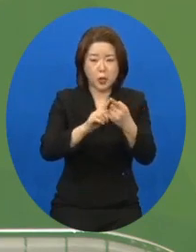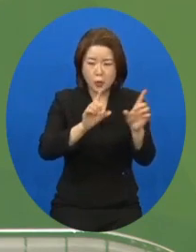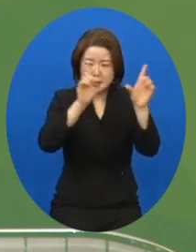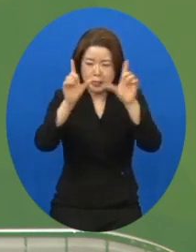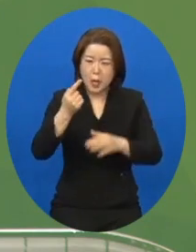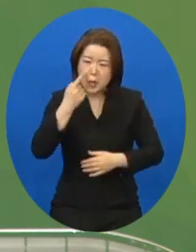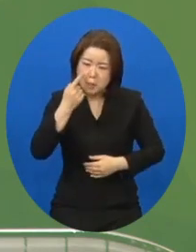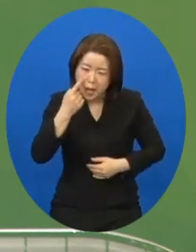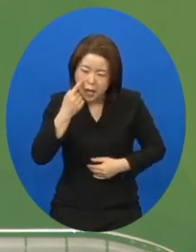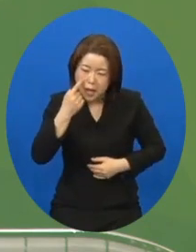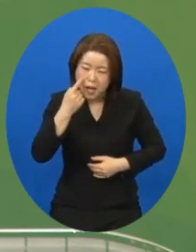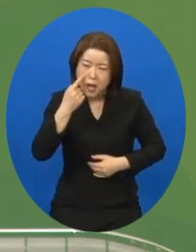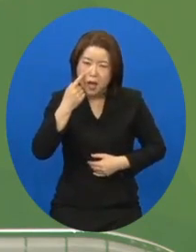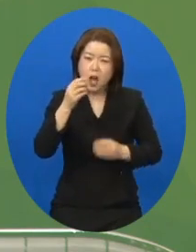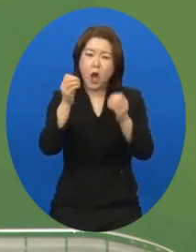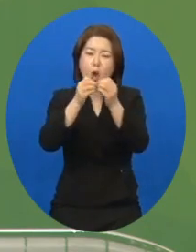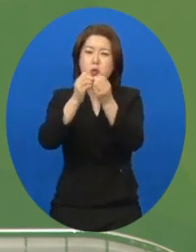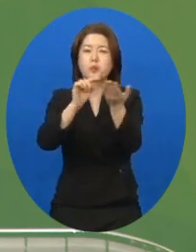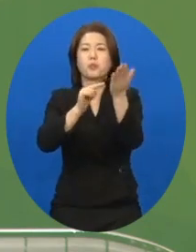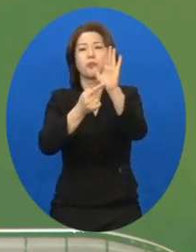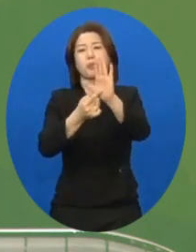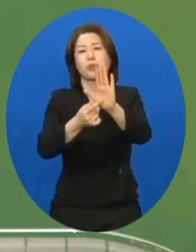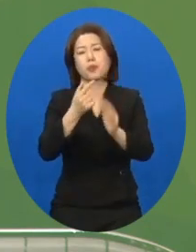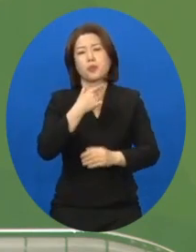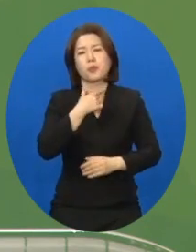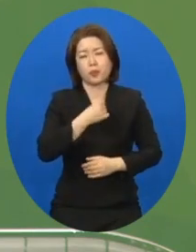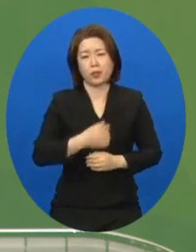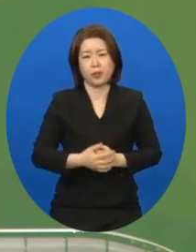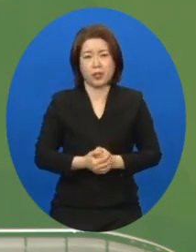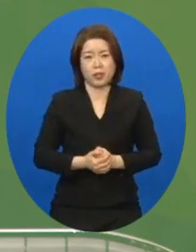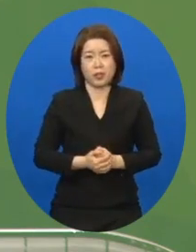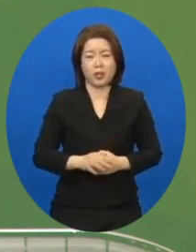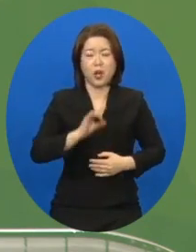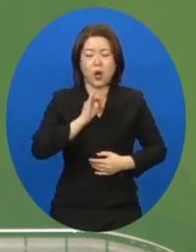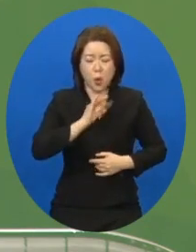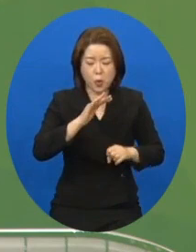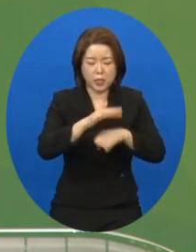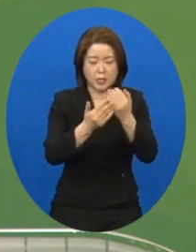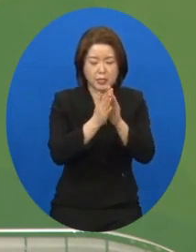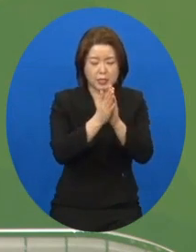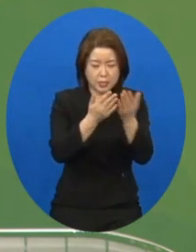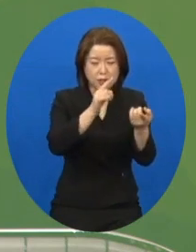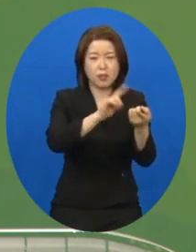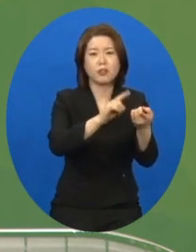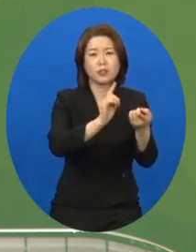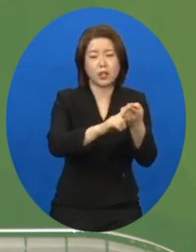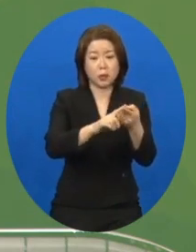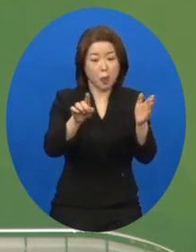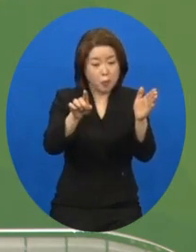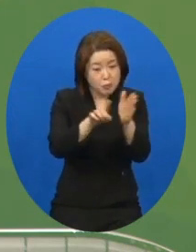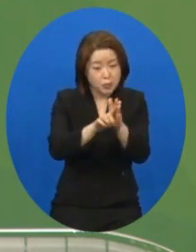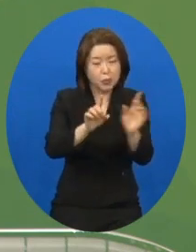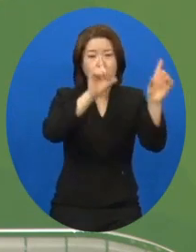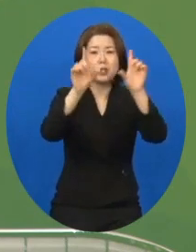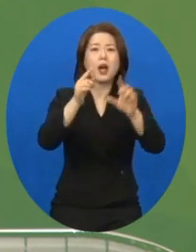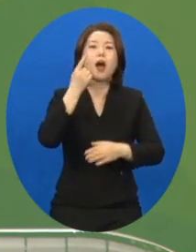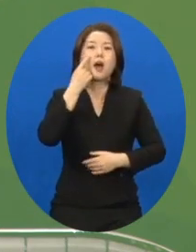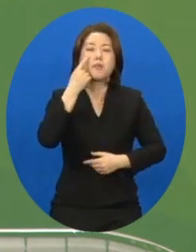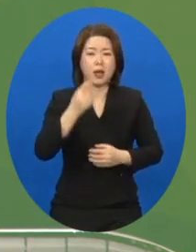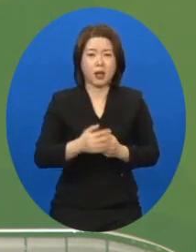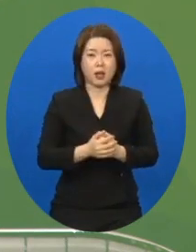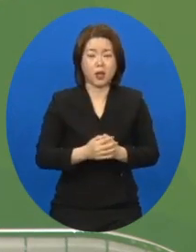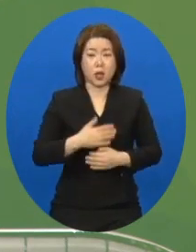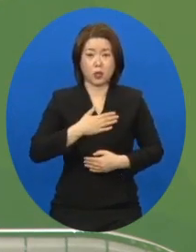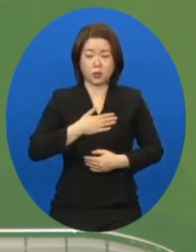표현을 해야죠. 제가 원하는 것은 활짝 성경대로 한번 믿어보고 살아보자는 거. 저도 흔들릴